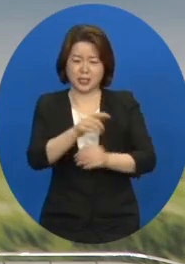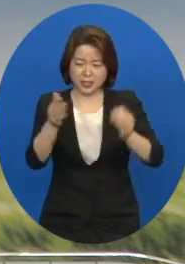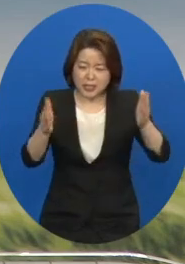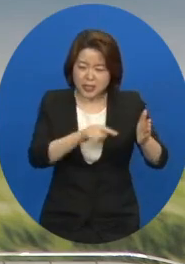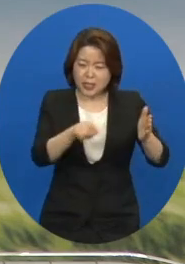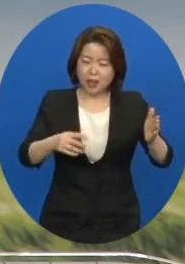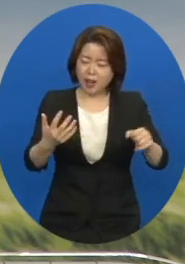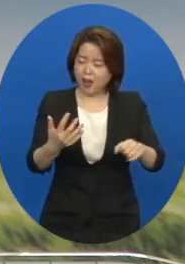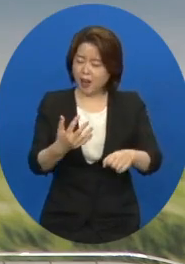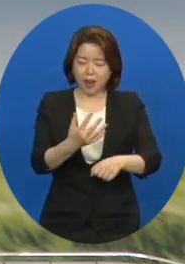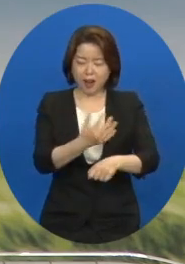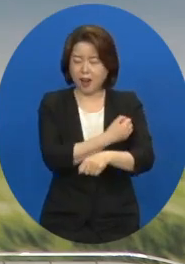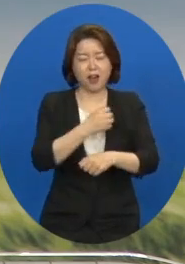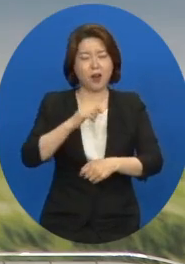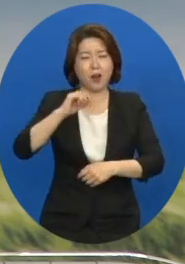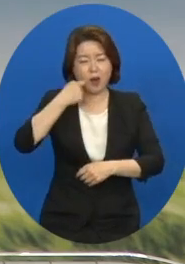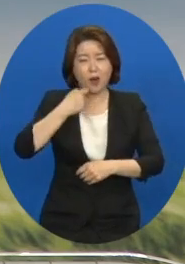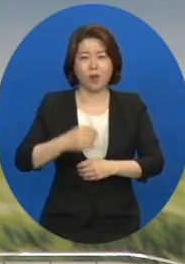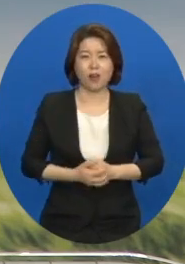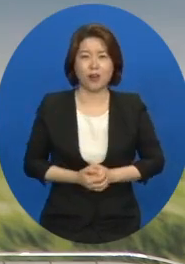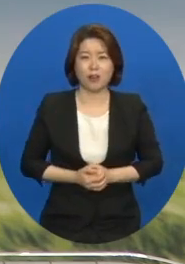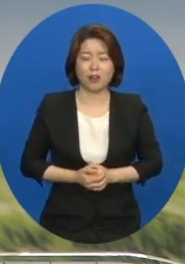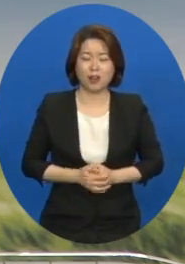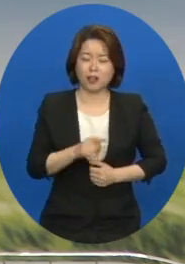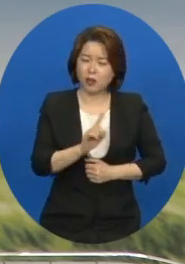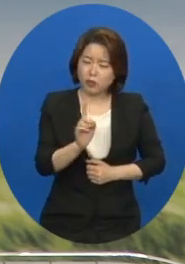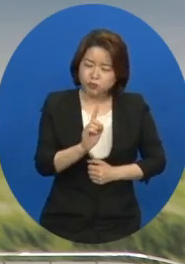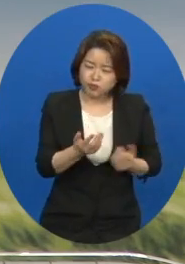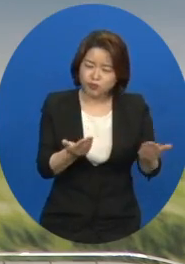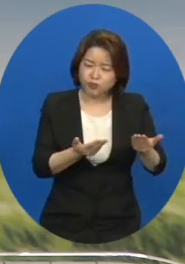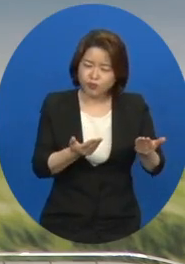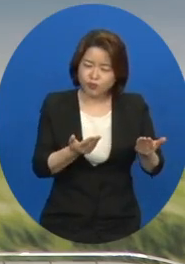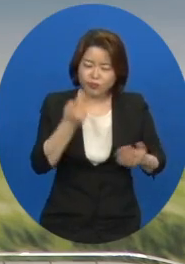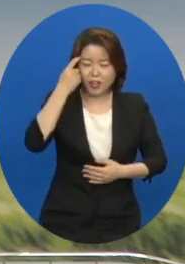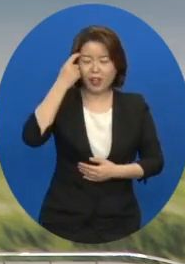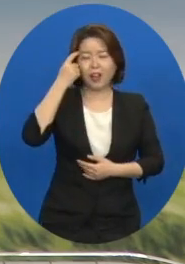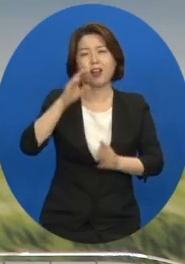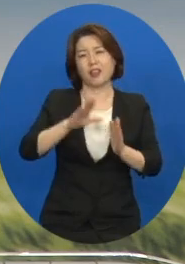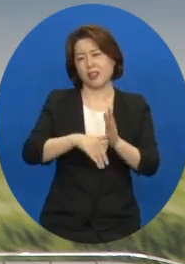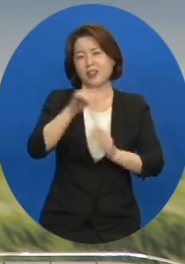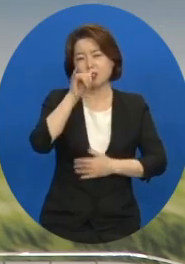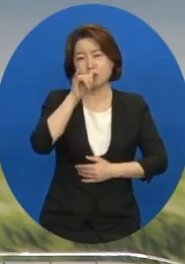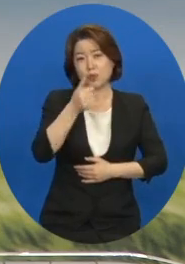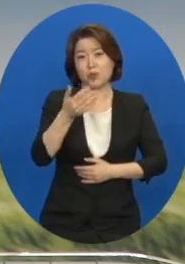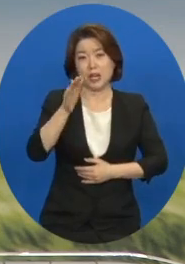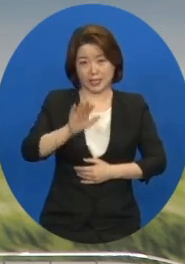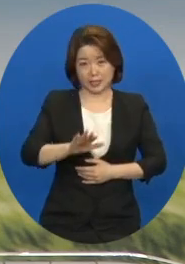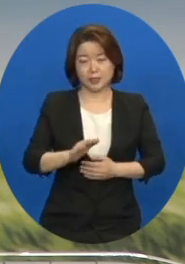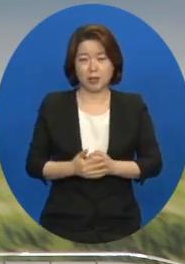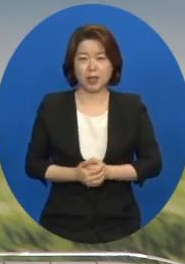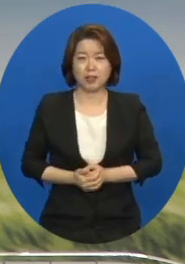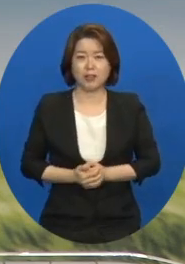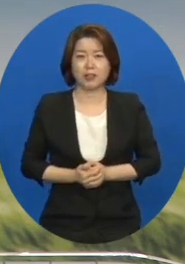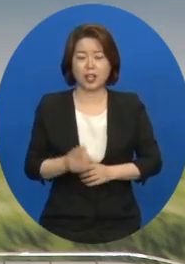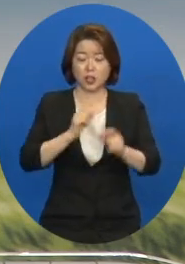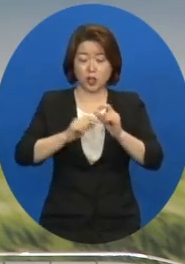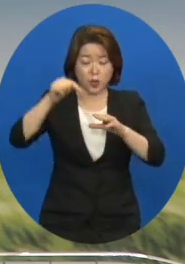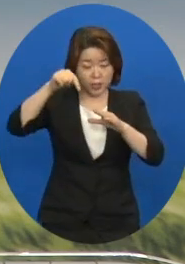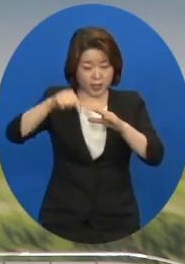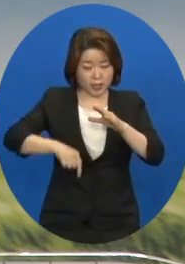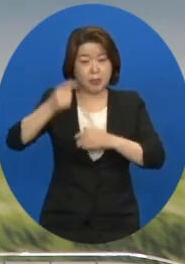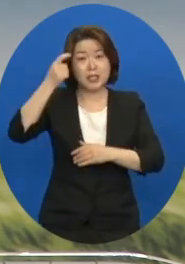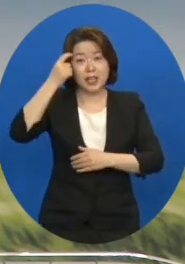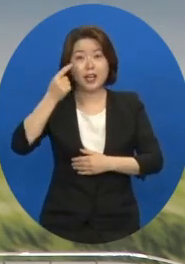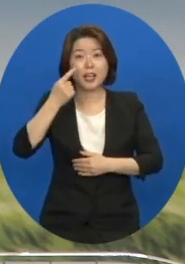이게 도대체 무슨 역사냐? 이런 생각이 들 때도 있었습니다. 그런데 더 깊이 생각해